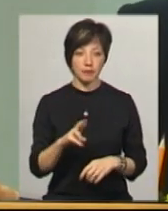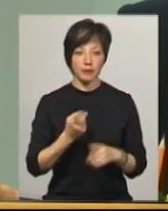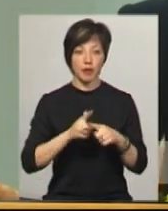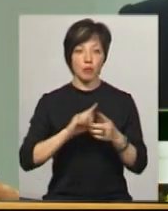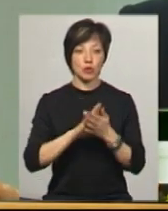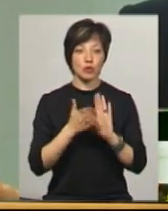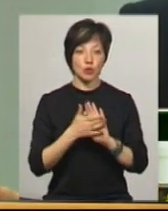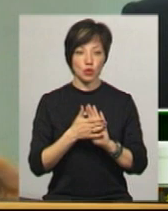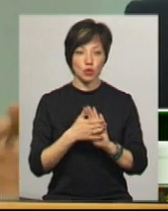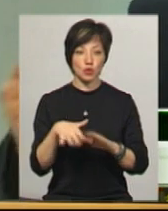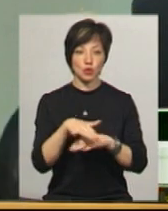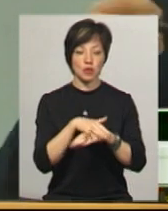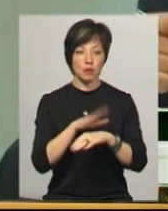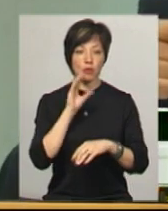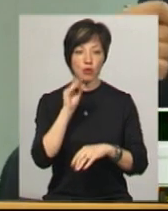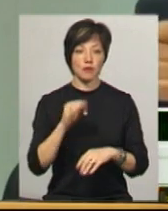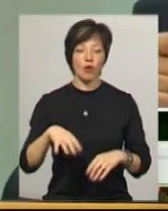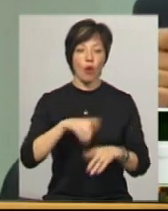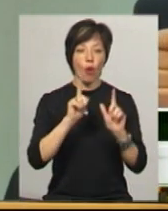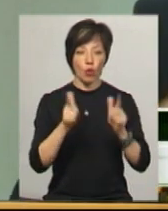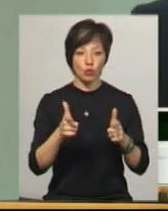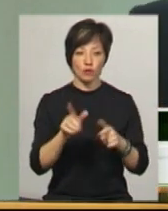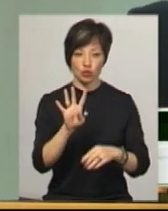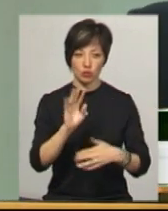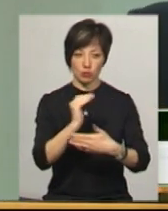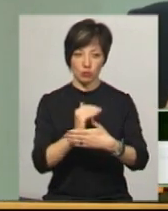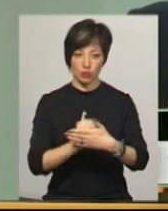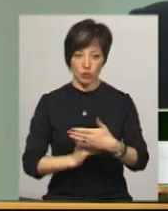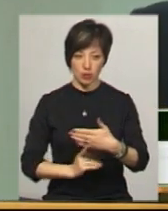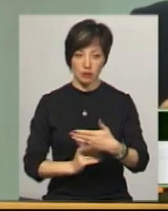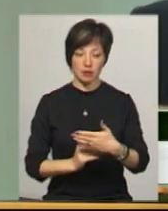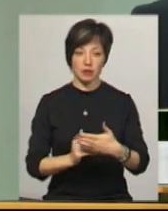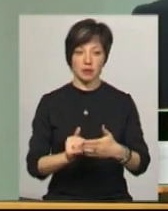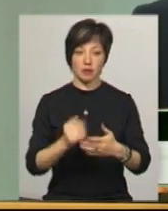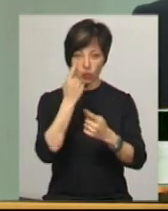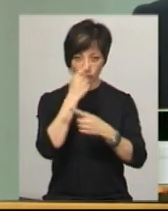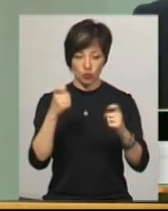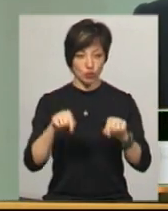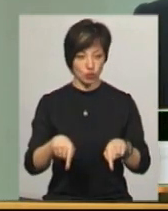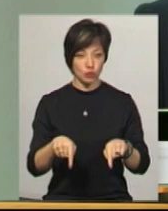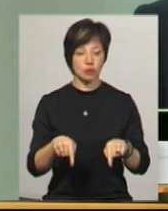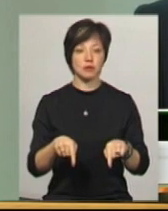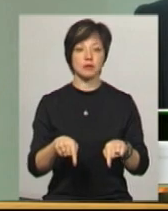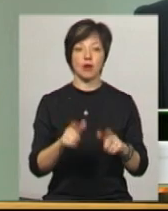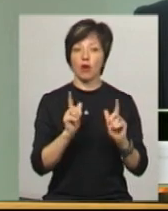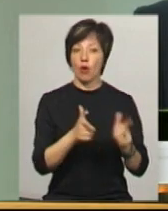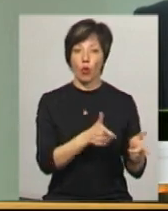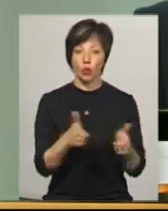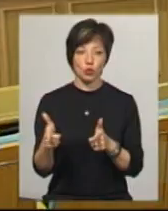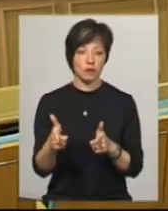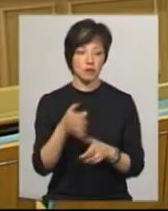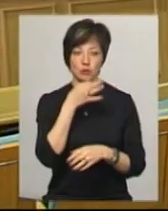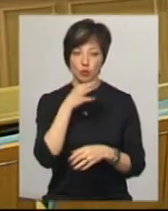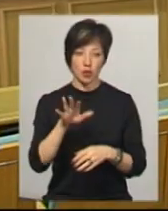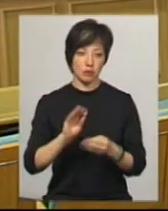мовника України готові по всіх 4 пунктах, які зараз були перераховані тут, і готові до будь-яких